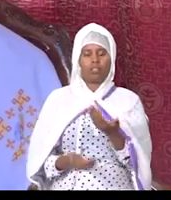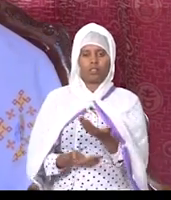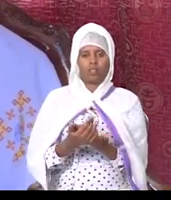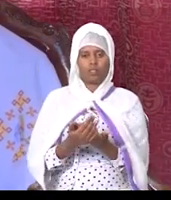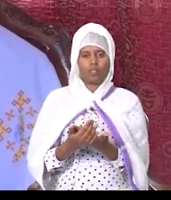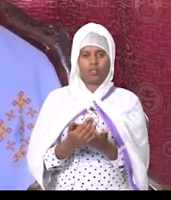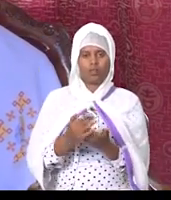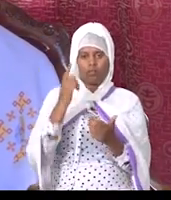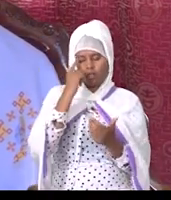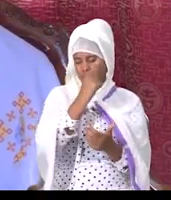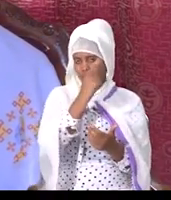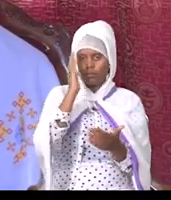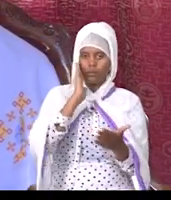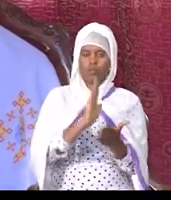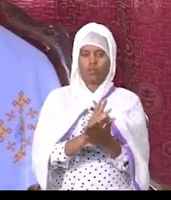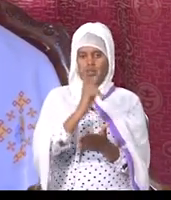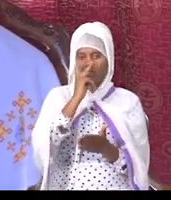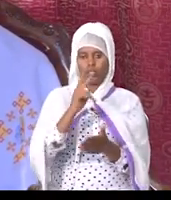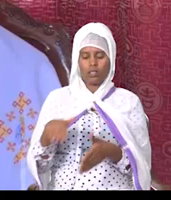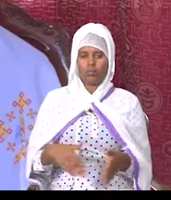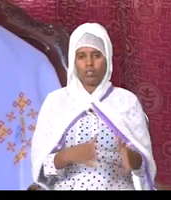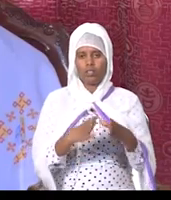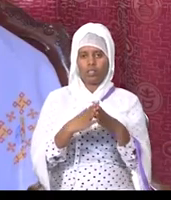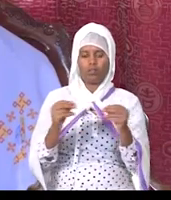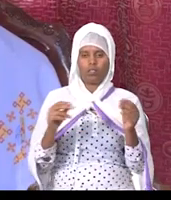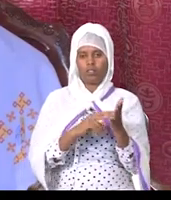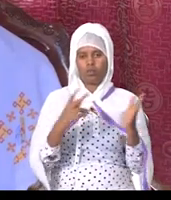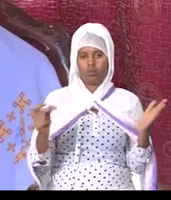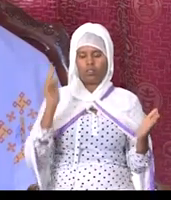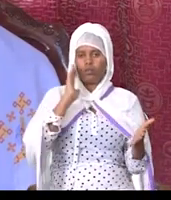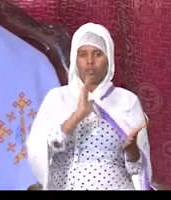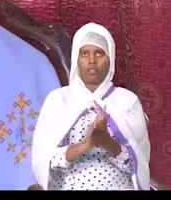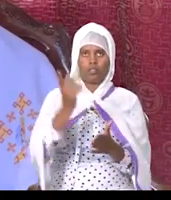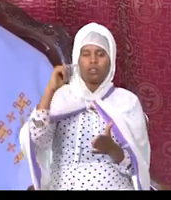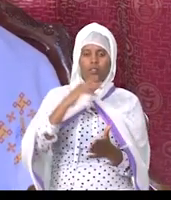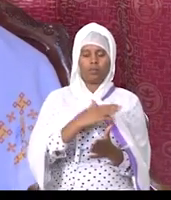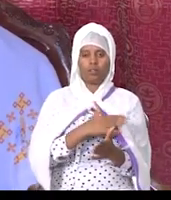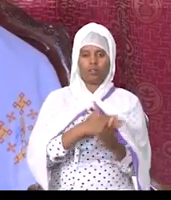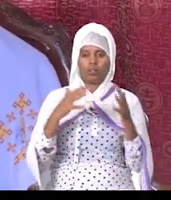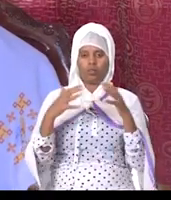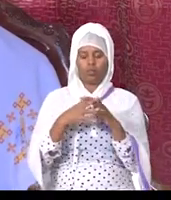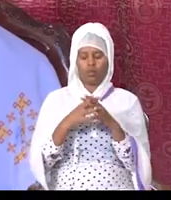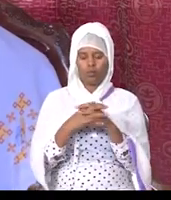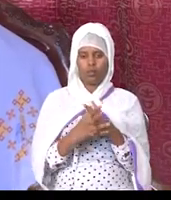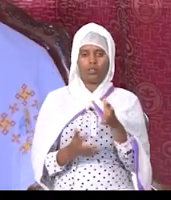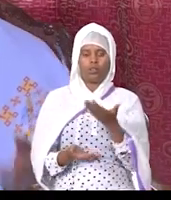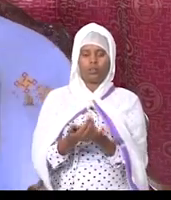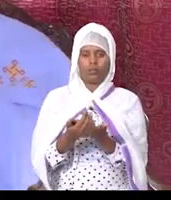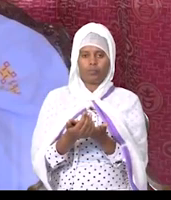እግዚኣብሄር ሰውረና ብዓይኑ ምሕረቱ ጠምተና ኣብ መንገዲ ጥፍኣት ደው ከይንብል ምሕረት እግዚኣብሄር